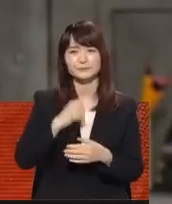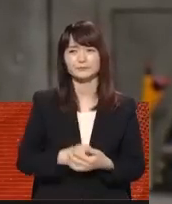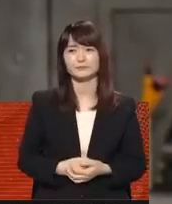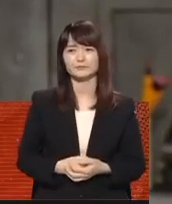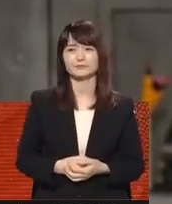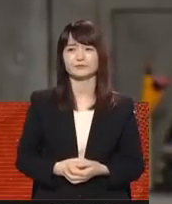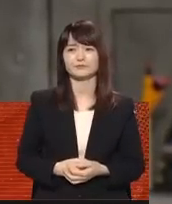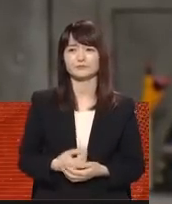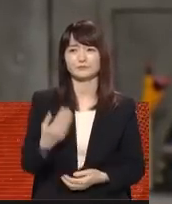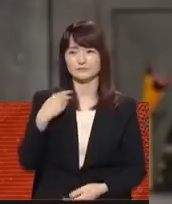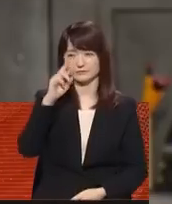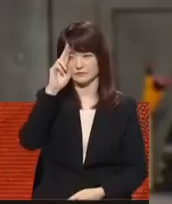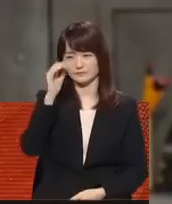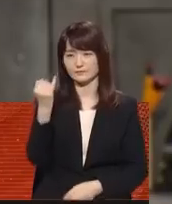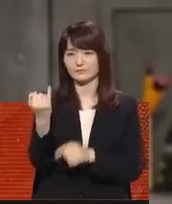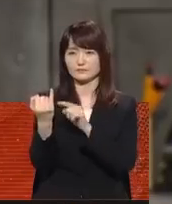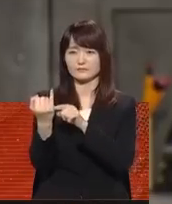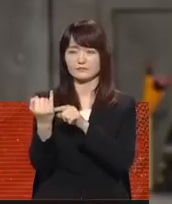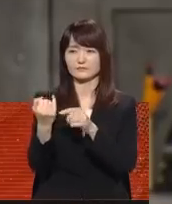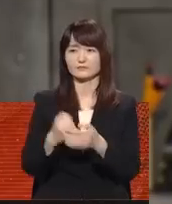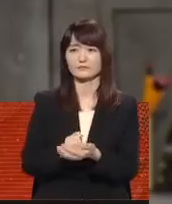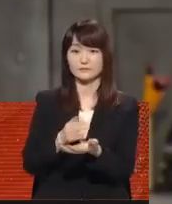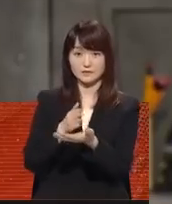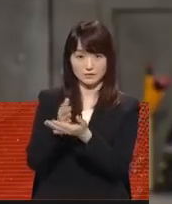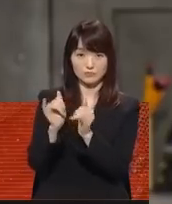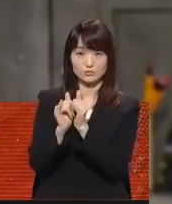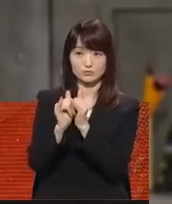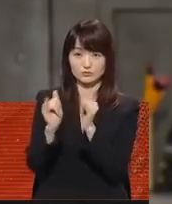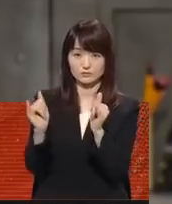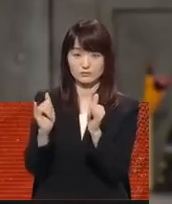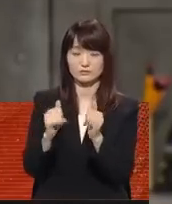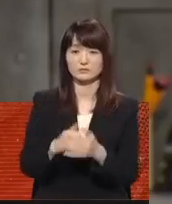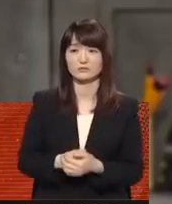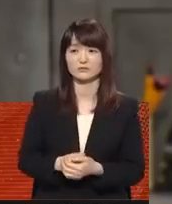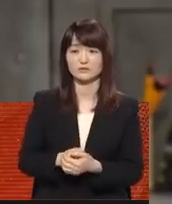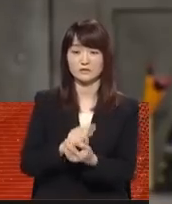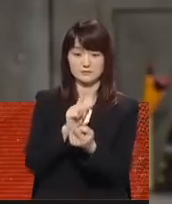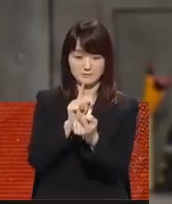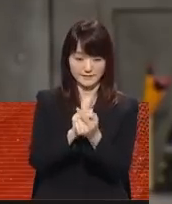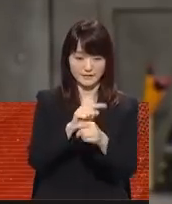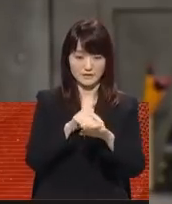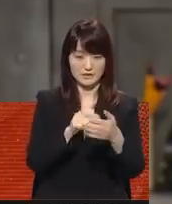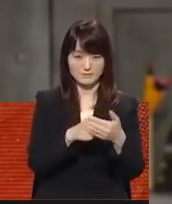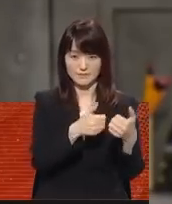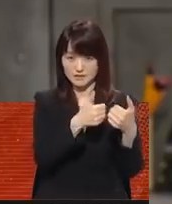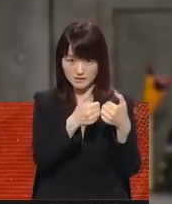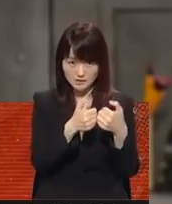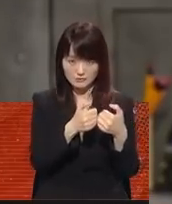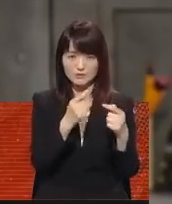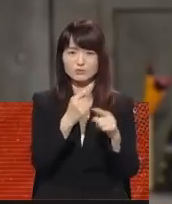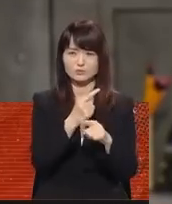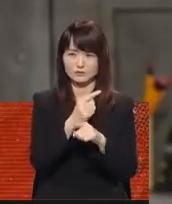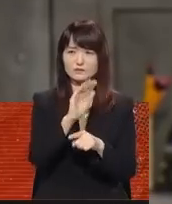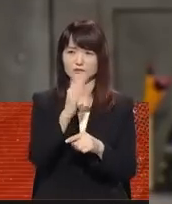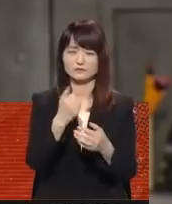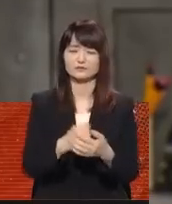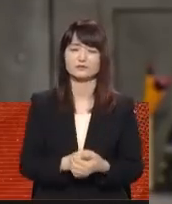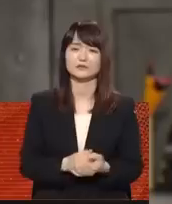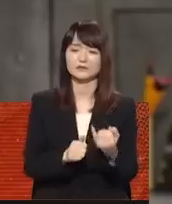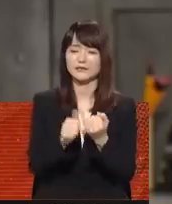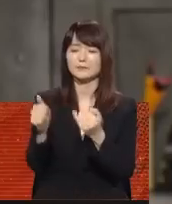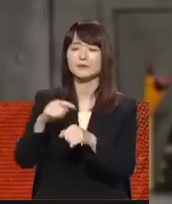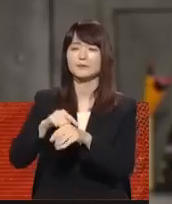그 박상희 수사관께서 말씀하신 대로 그 전문가들 있거든요 전문가들한테 만나서 상당을 해서 고쳐야 될 것 같습니다 남편